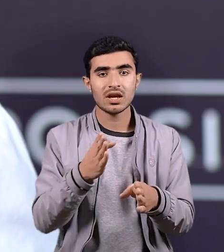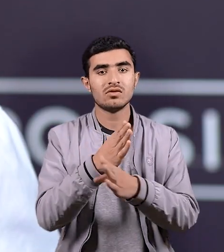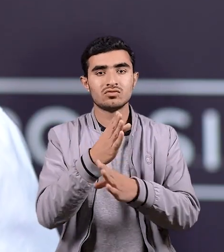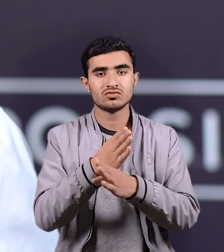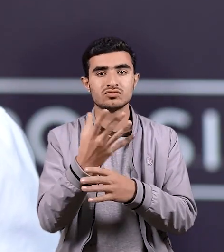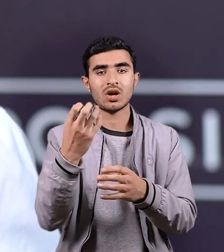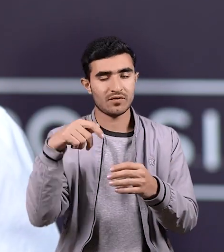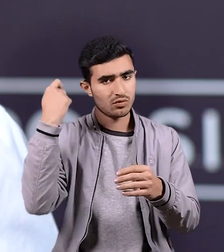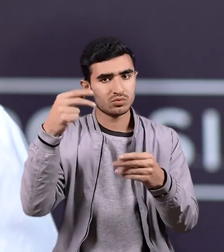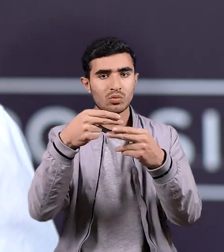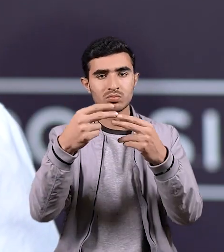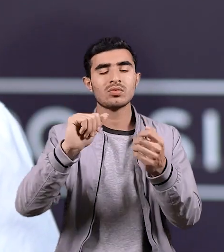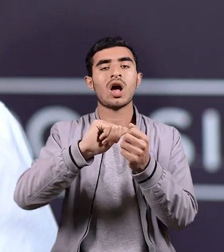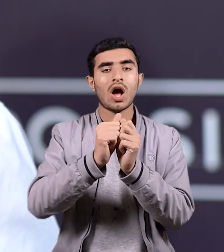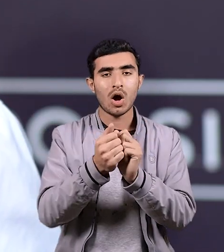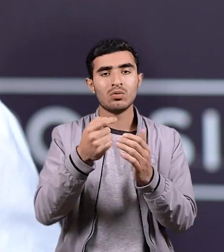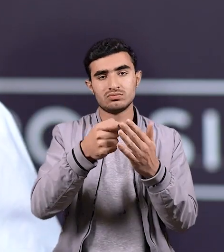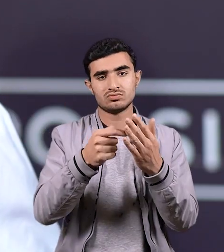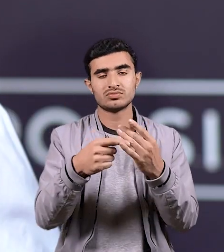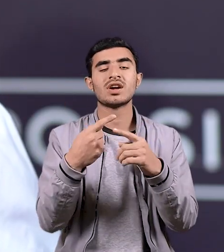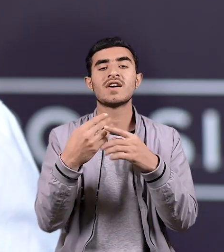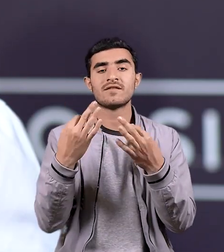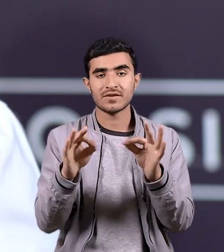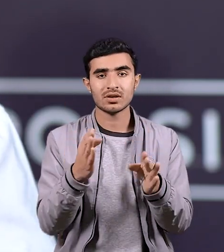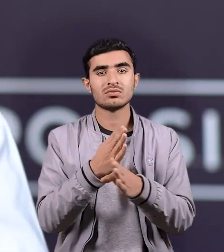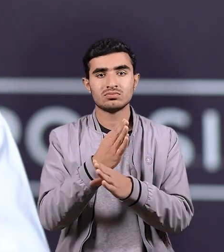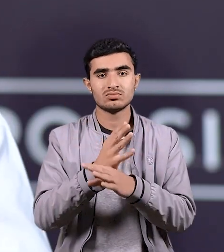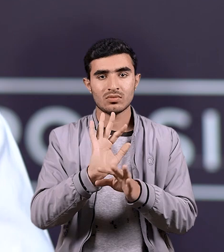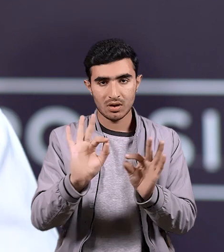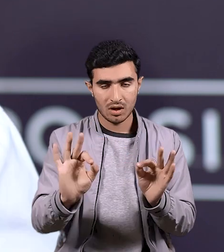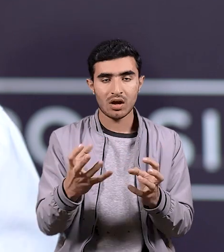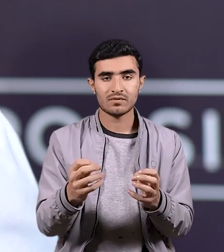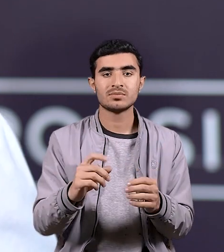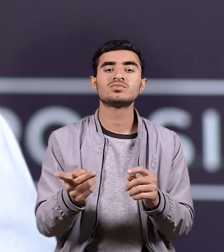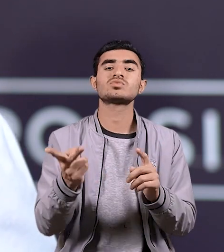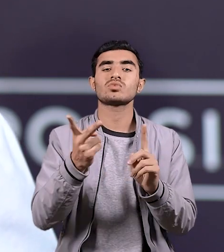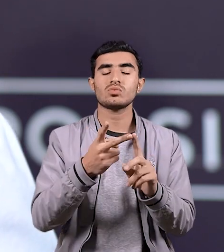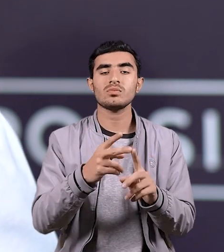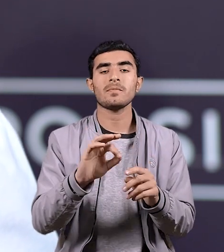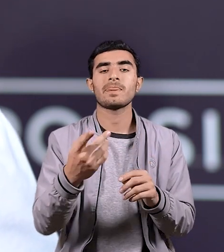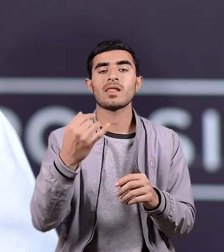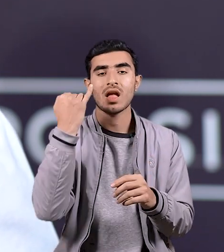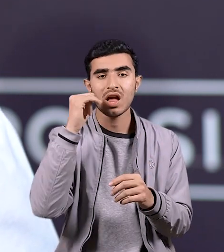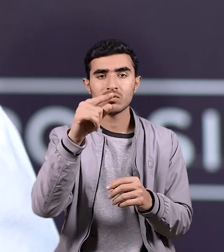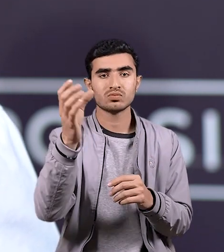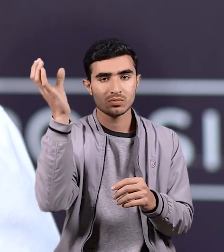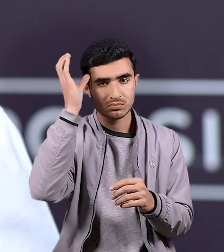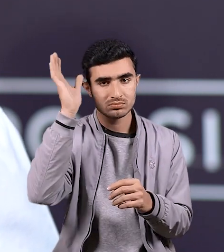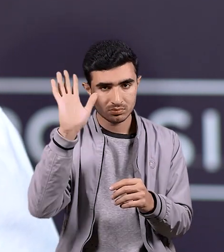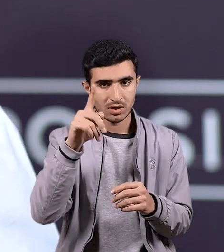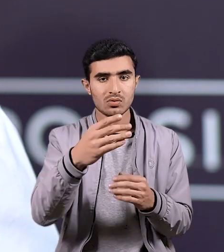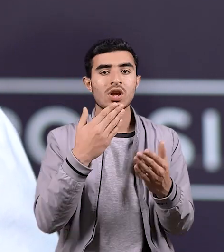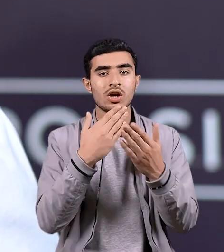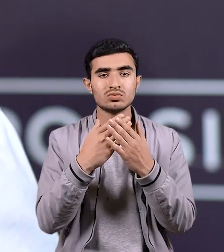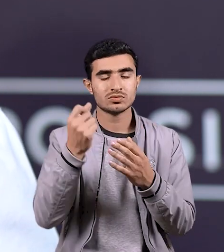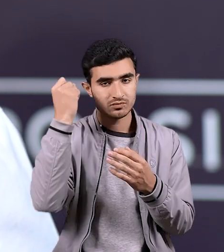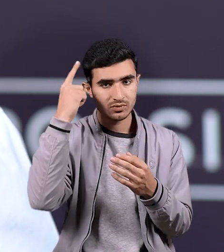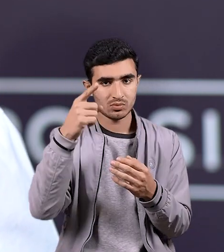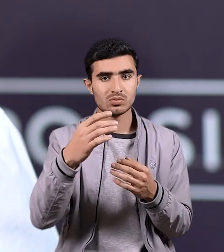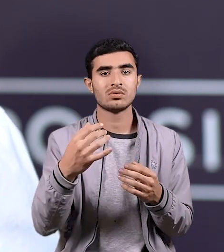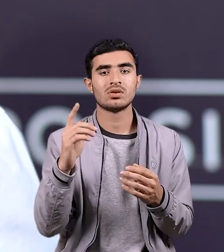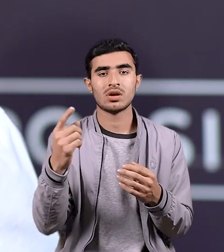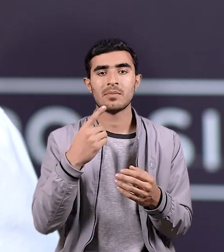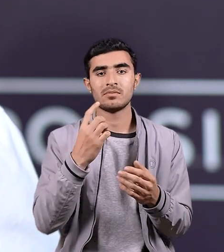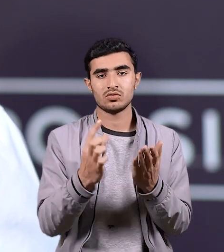सकते हैं। वो एक अपॉर्चुनिटी है जिन लोगों के पास कोई ऐसी स्किल है जो वो सिखा सकते हैं किसी और को, कोई टॉपिक है जो किसी और को सिखा सकते हैं। इसके साथ